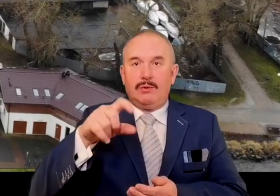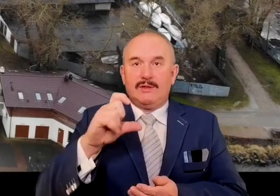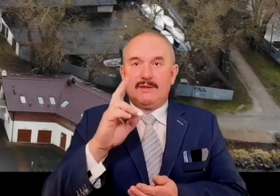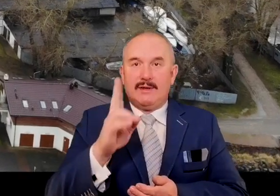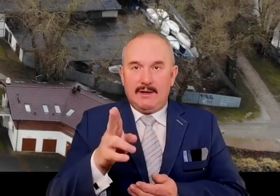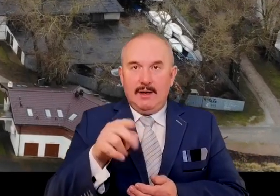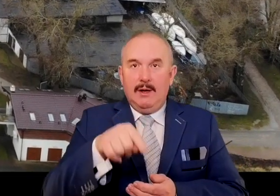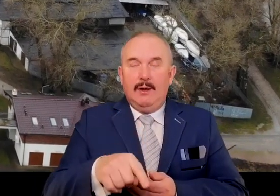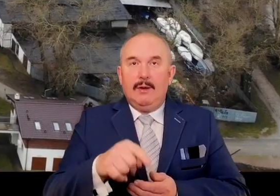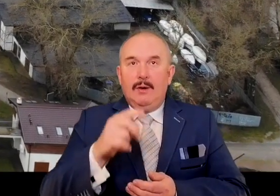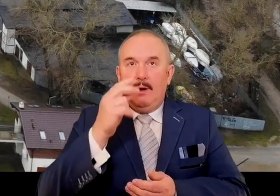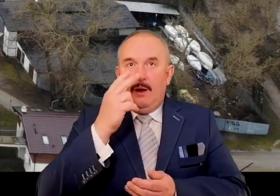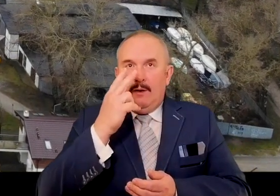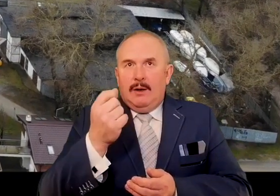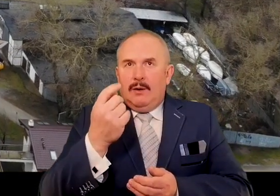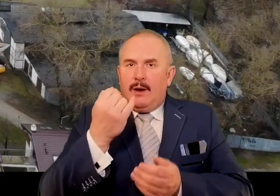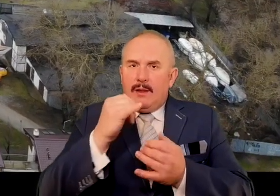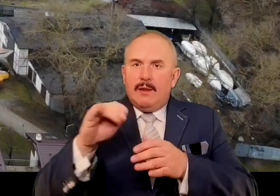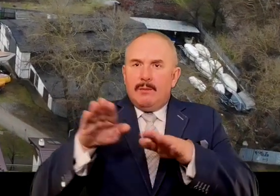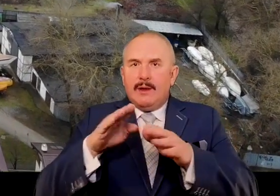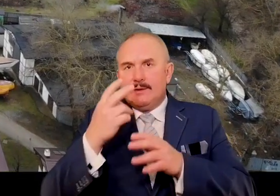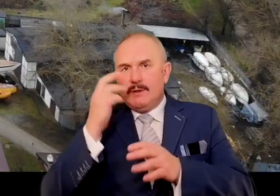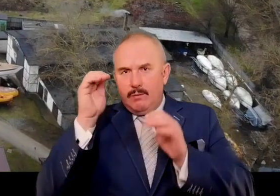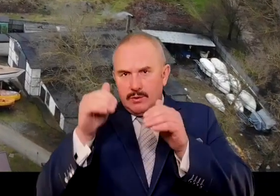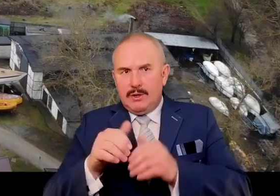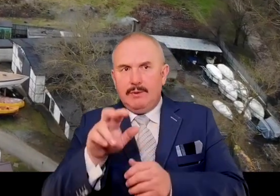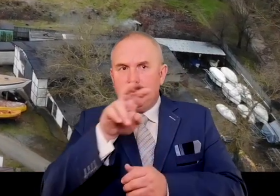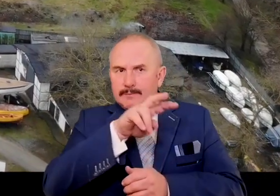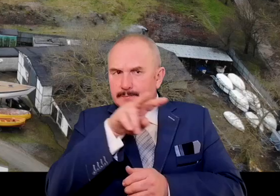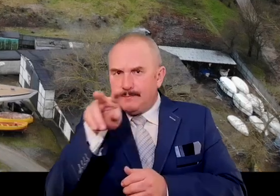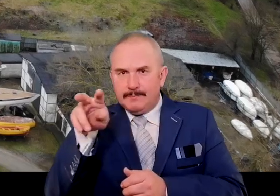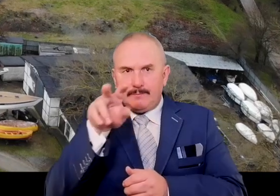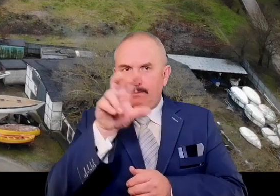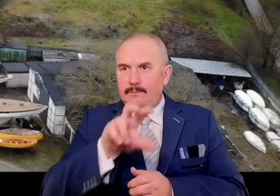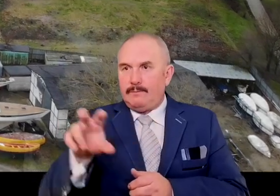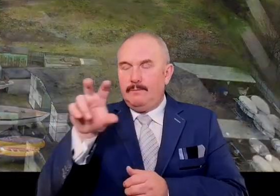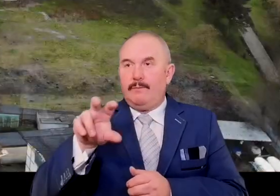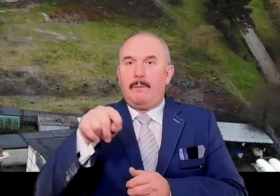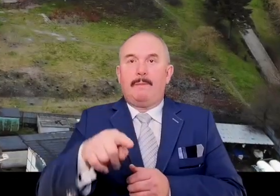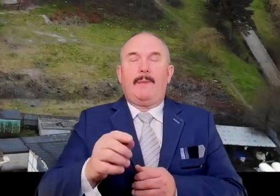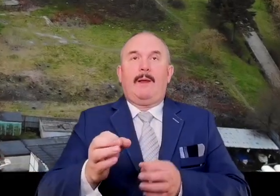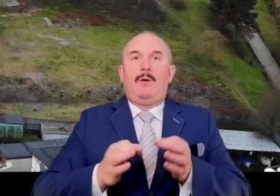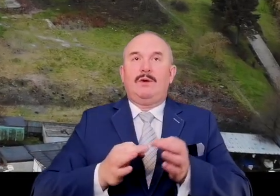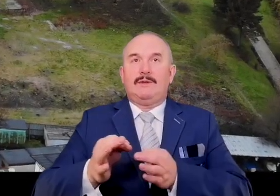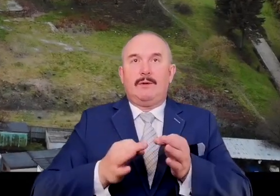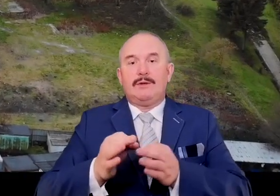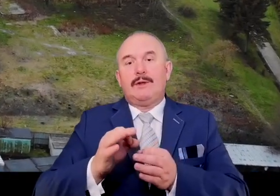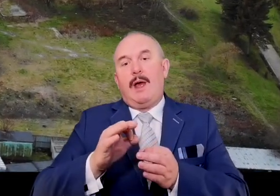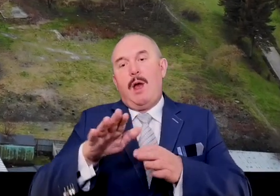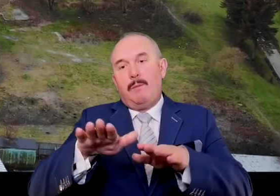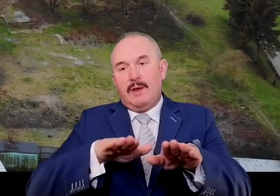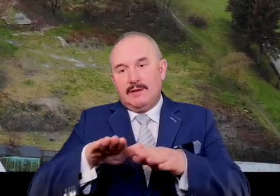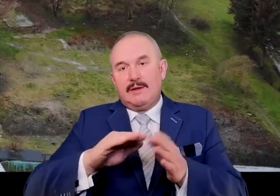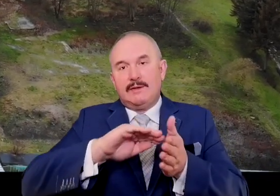Puckiej, skąd z trochę innej perspektywy możemy zobaczyć właśnie to historyczne miejsce